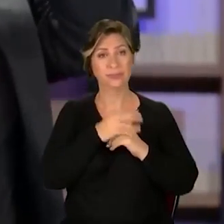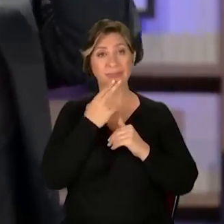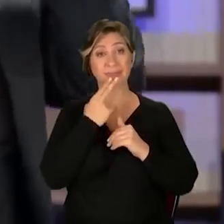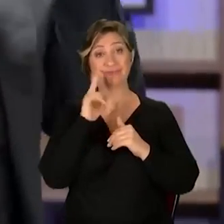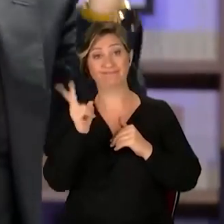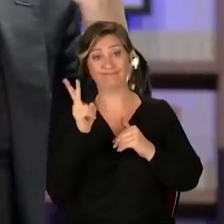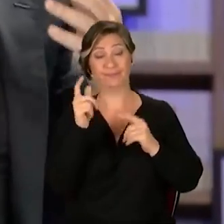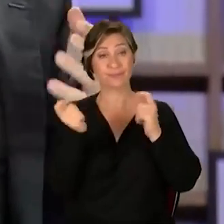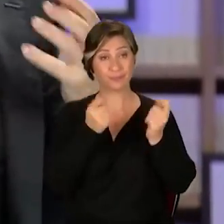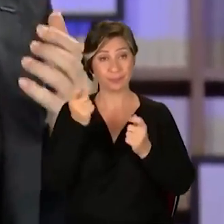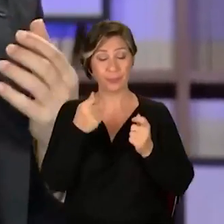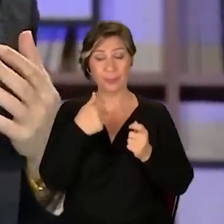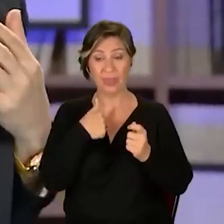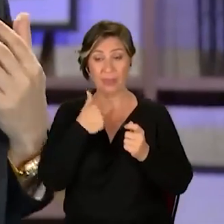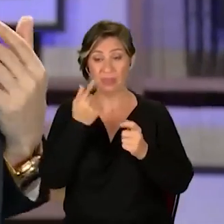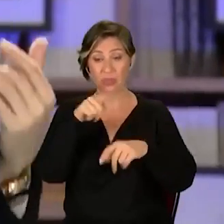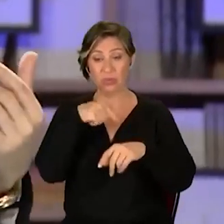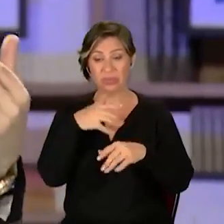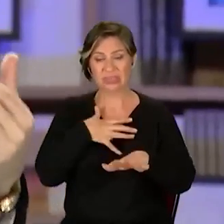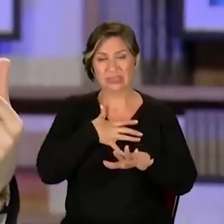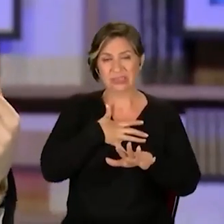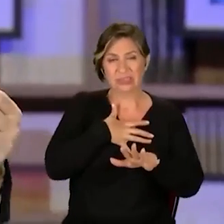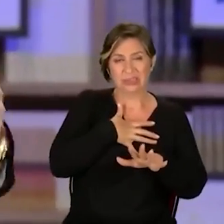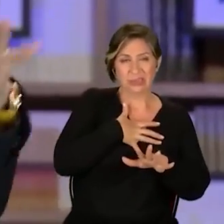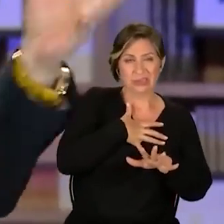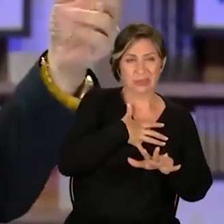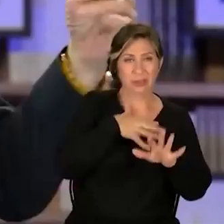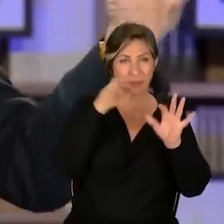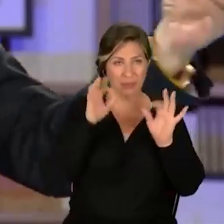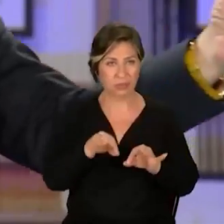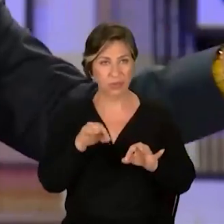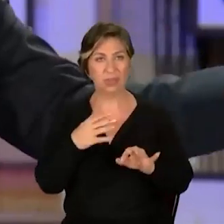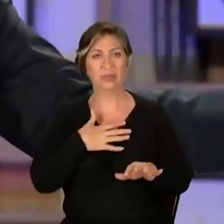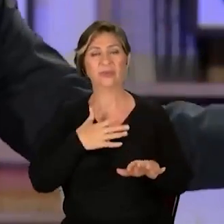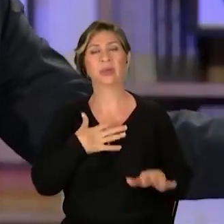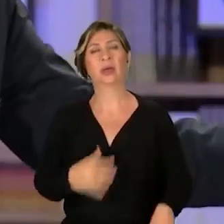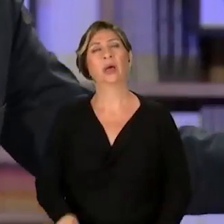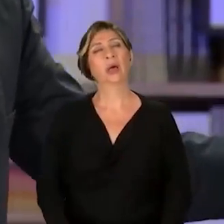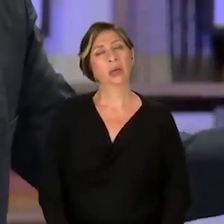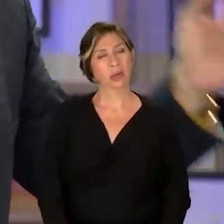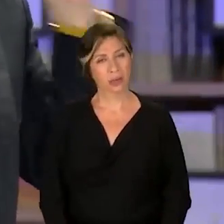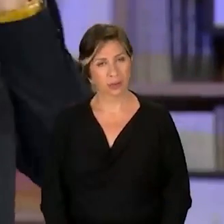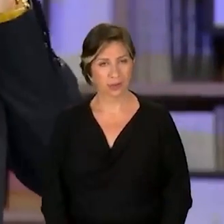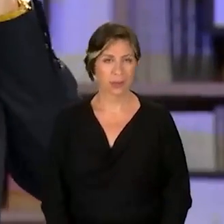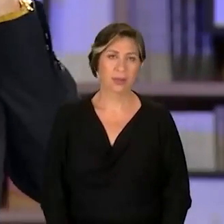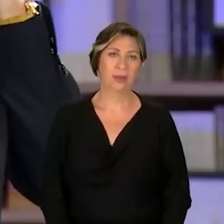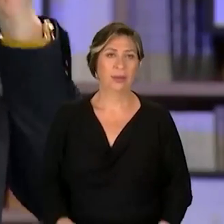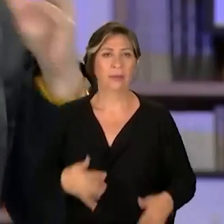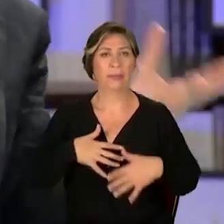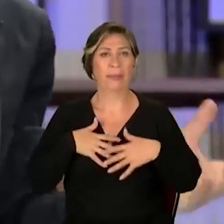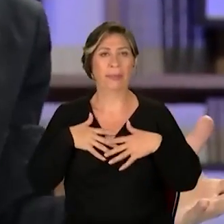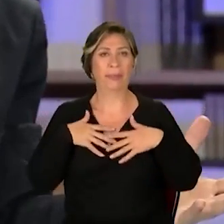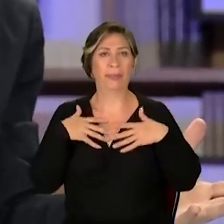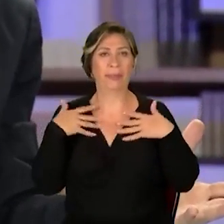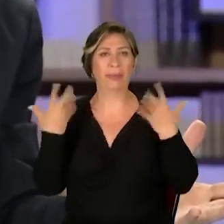hanımefendinin yaptığı iş beni bir süre sonra irite etmeye başlıyor. Yani bu nefes falan filan işleri. Çünkü bunların